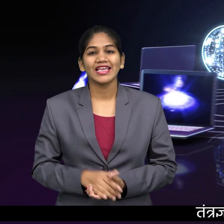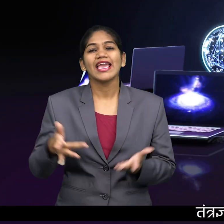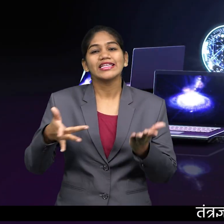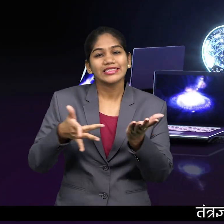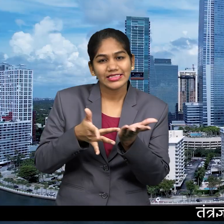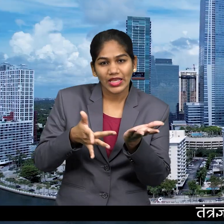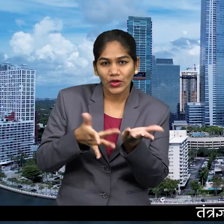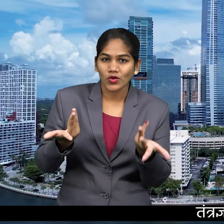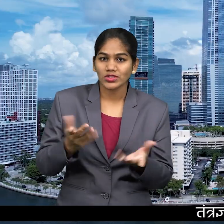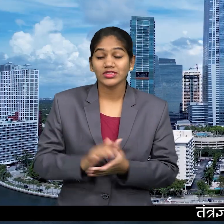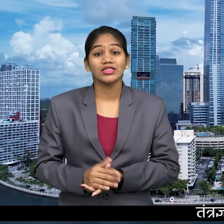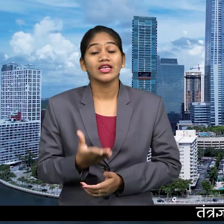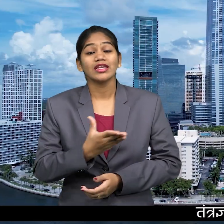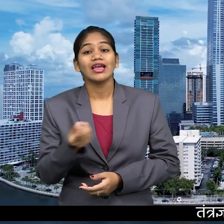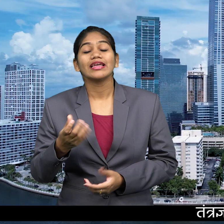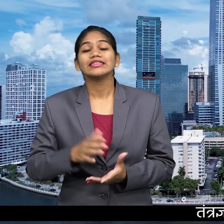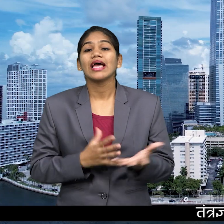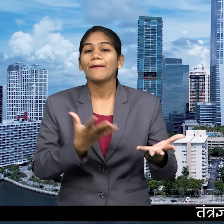तंत्रज्ञान आणि उपक्रम.